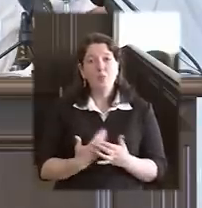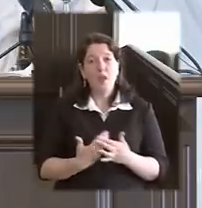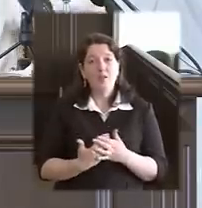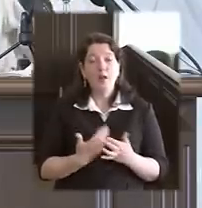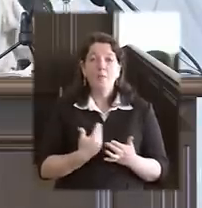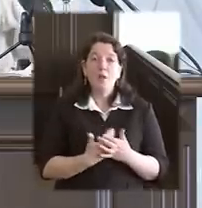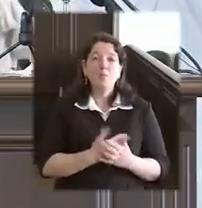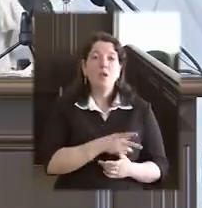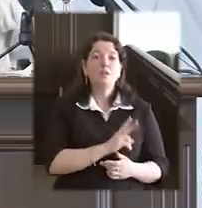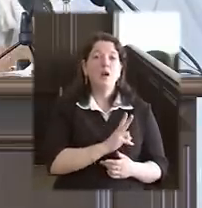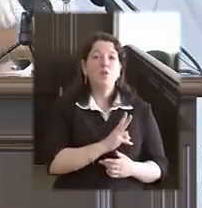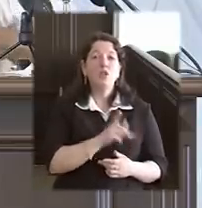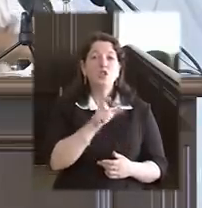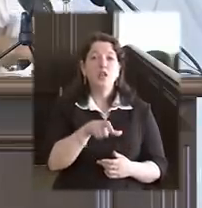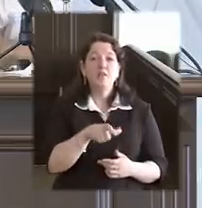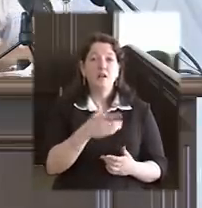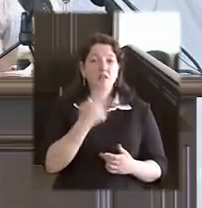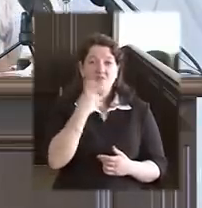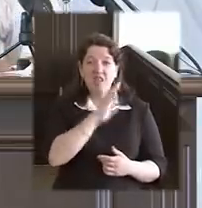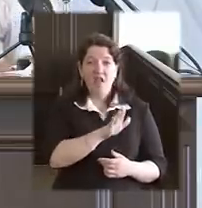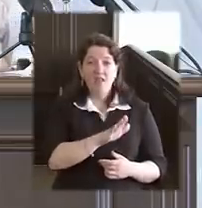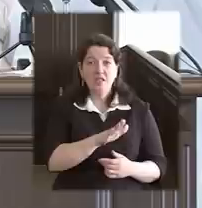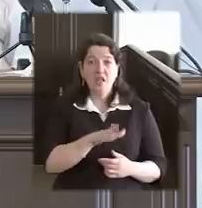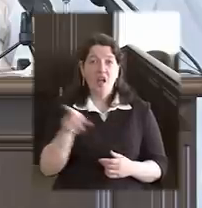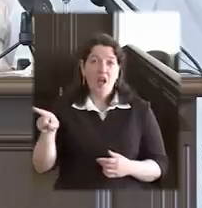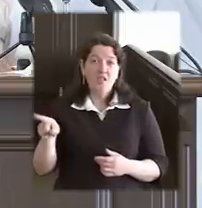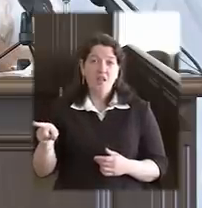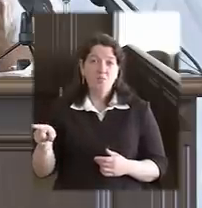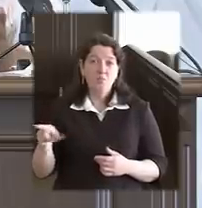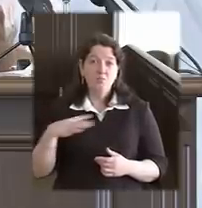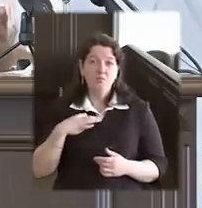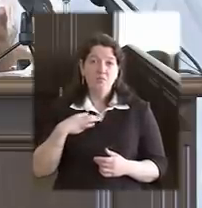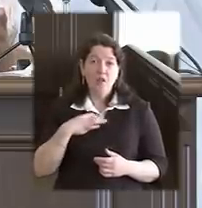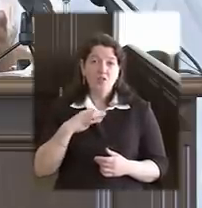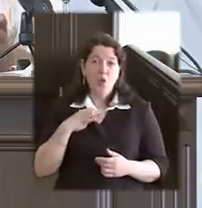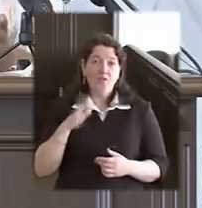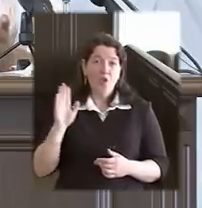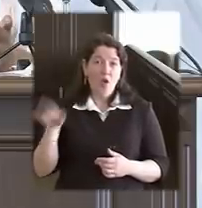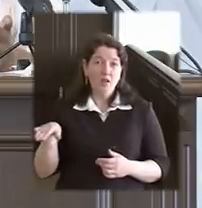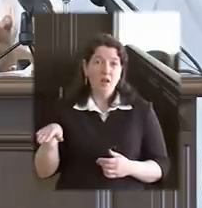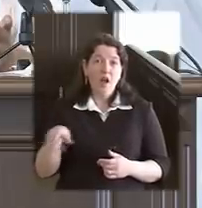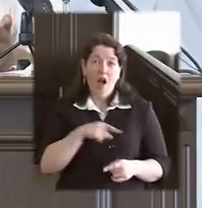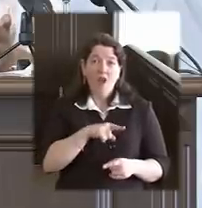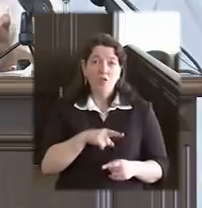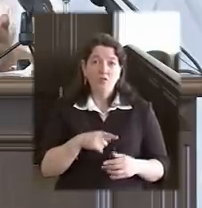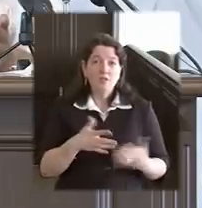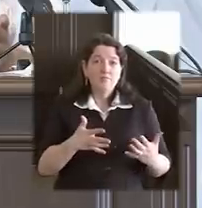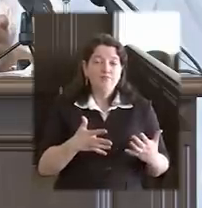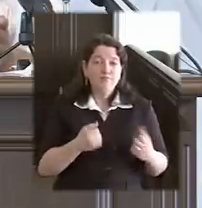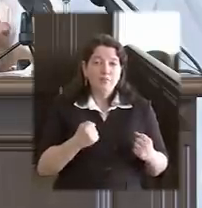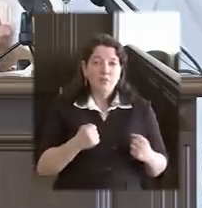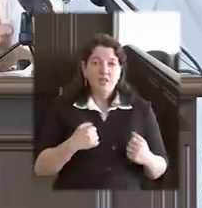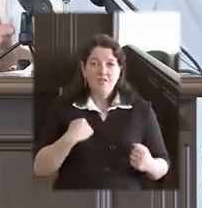человек ненавидит, а ему и море по колено тому. А этот весь содрогается от ярости. Кто страдает?